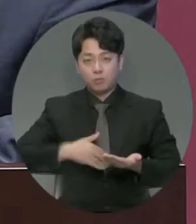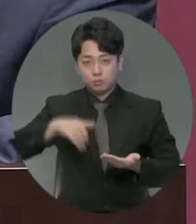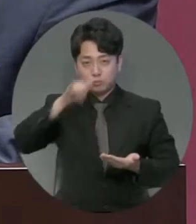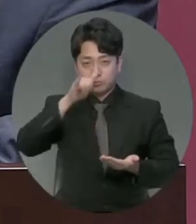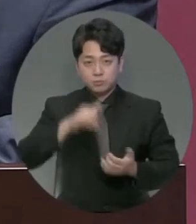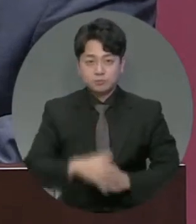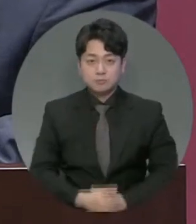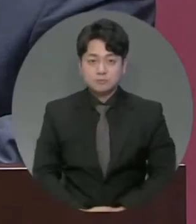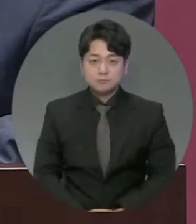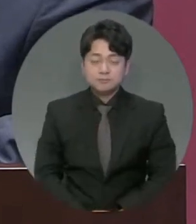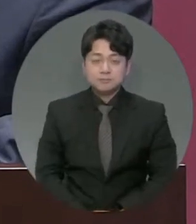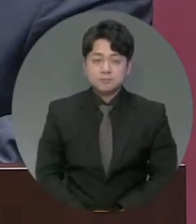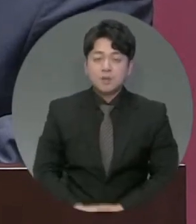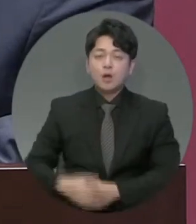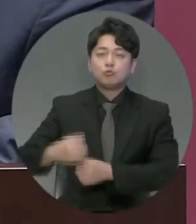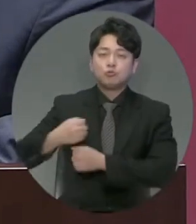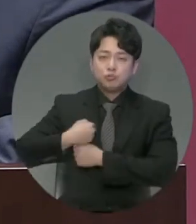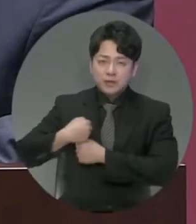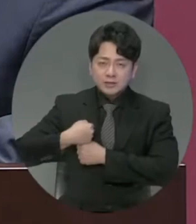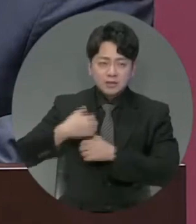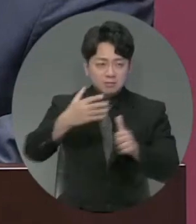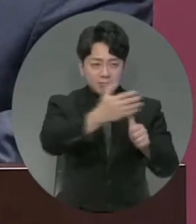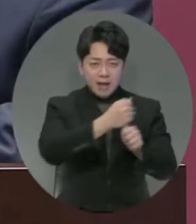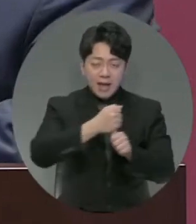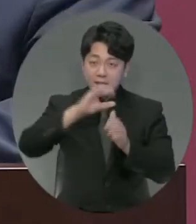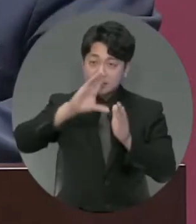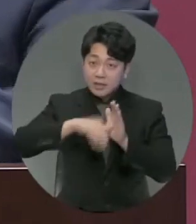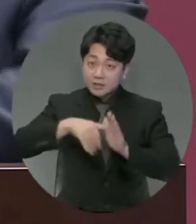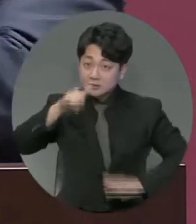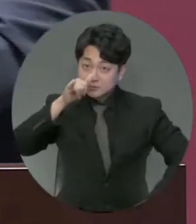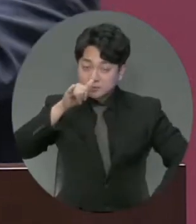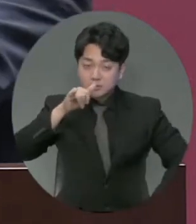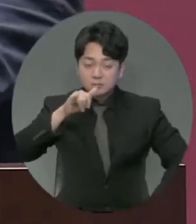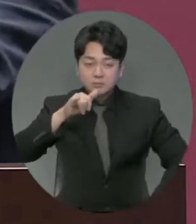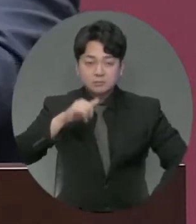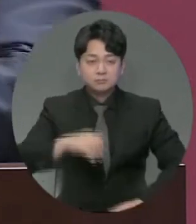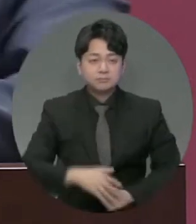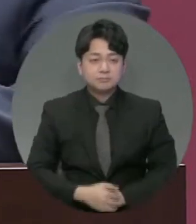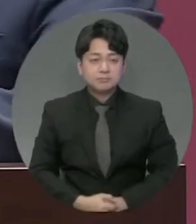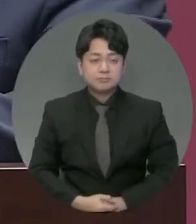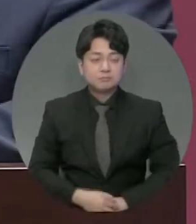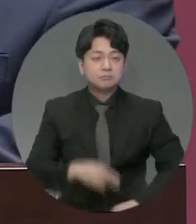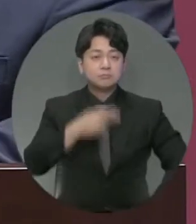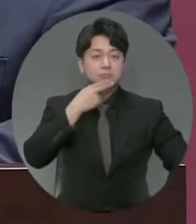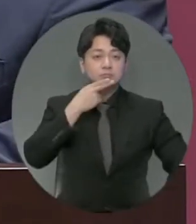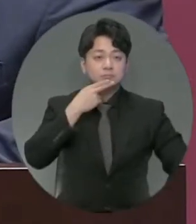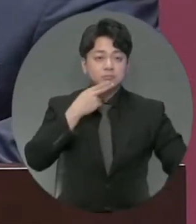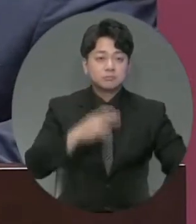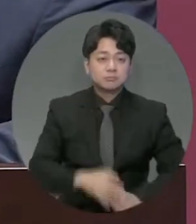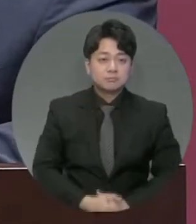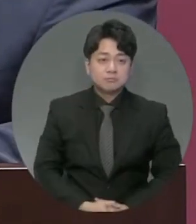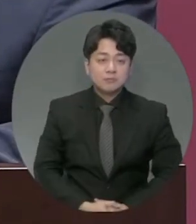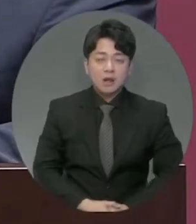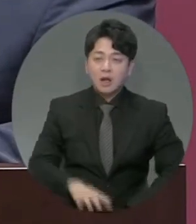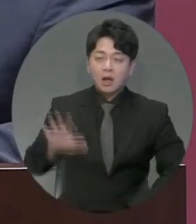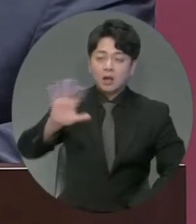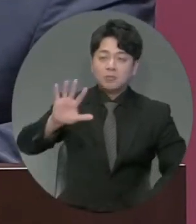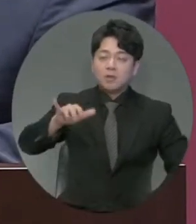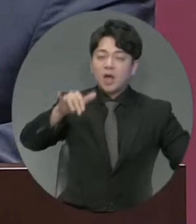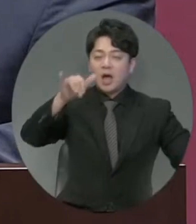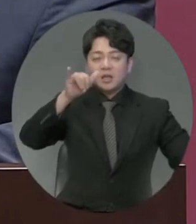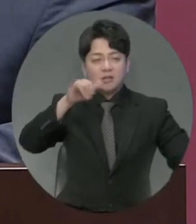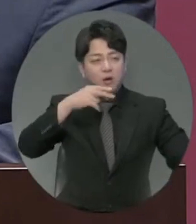있습니다. 데리고 있을 때 군에서 따로 기록을 남긴 것은 없습니다. 기순 의향이 없었죠. 아닙니다. 없었다 있었다. 그것은